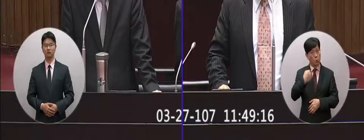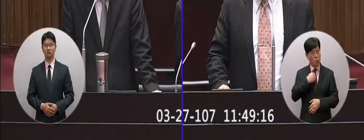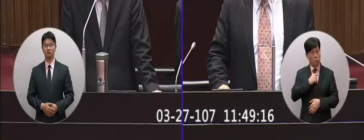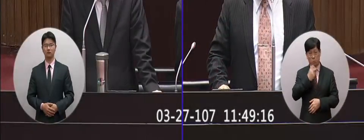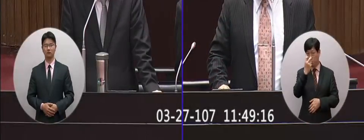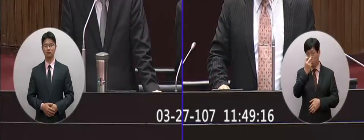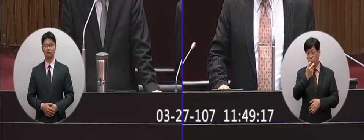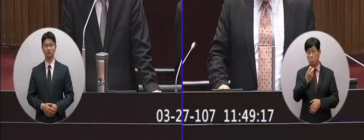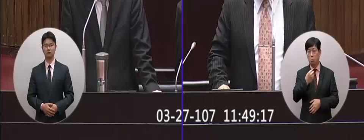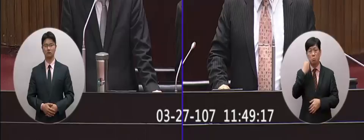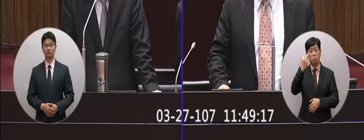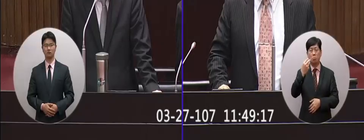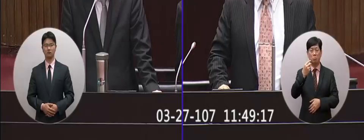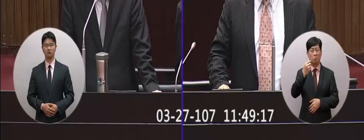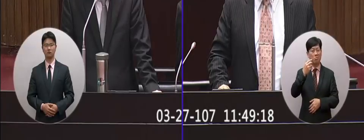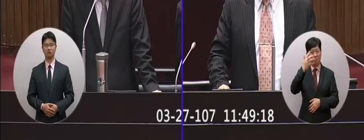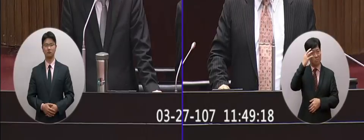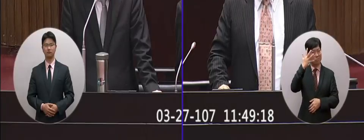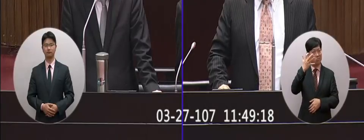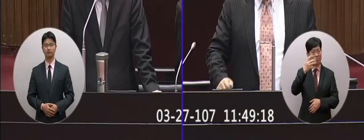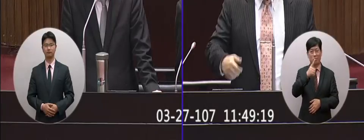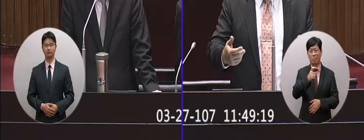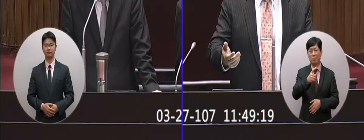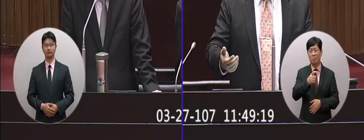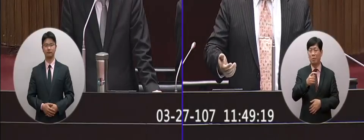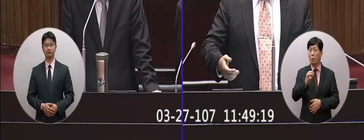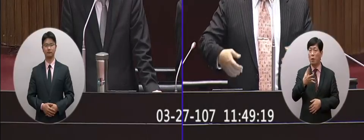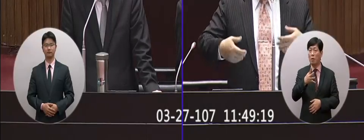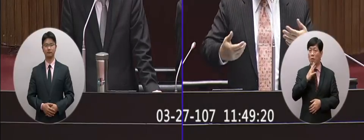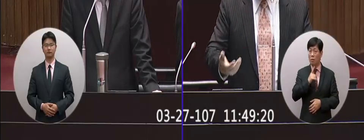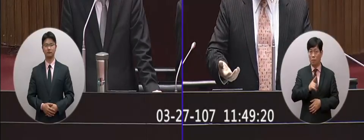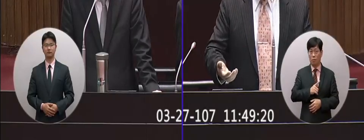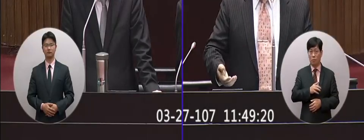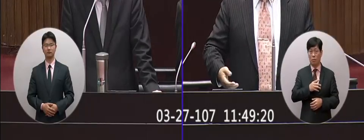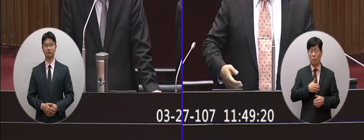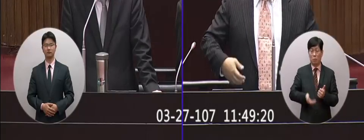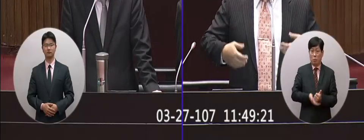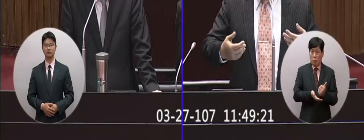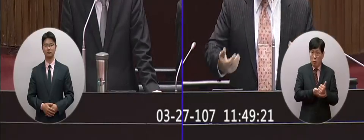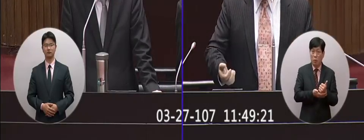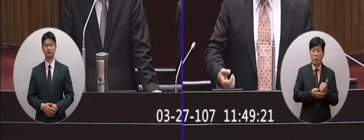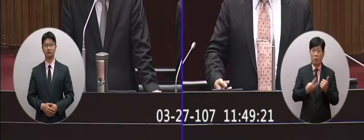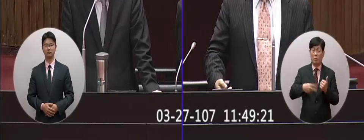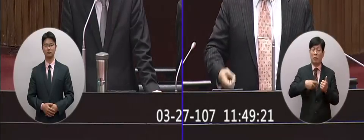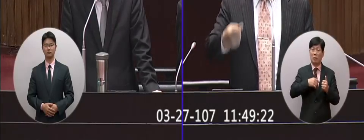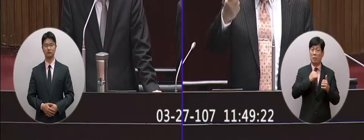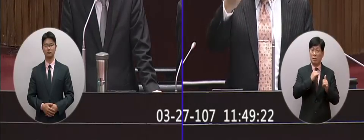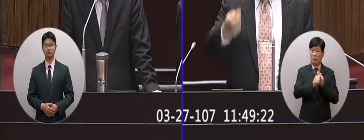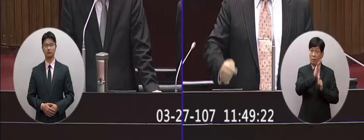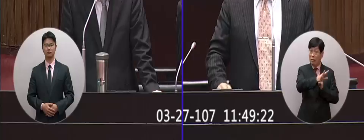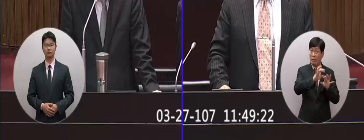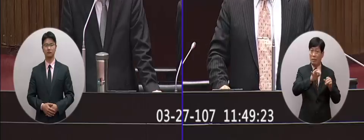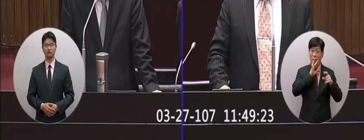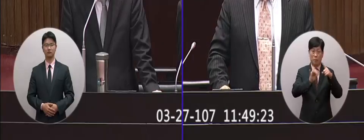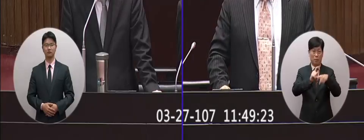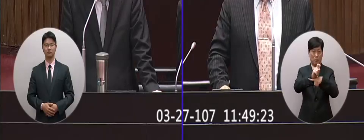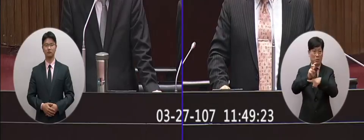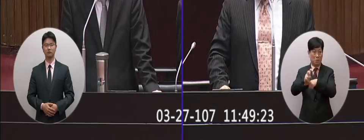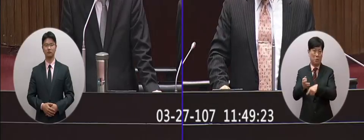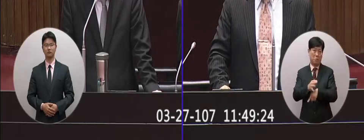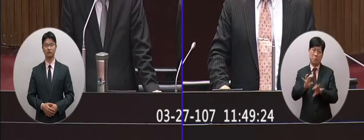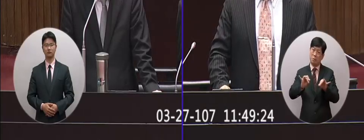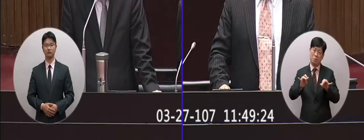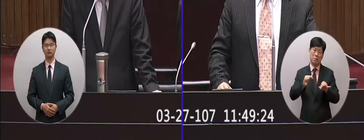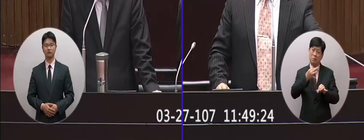来讲，我也感觉讲较欢乐啦。哦，因为释出。然后这鼓励，它特别是民间的，只有1层到2层哈，